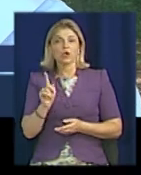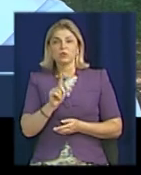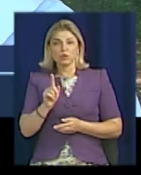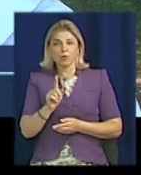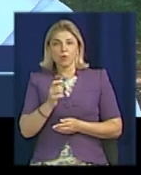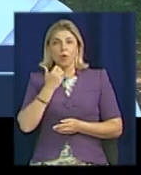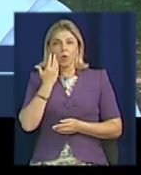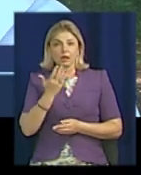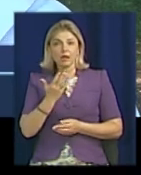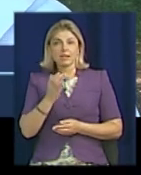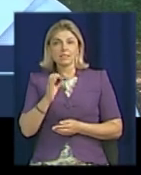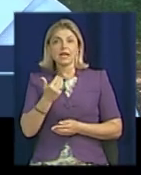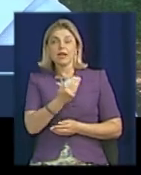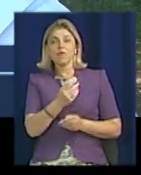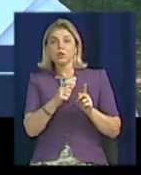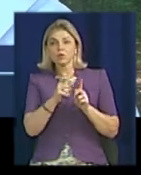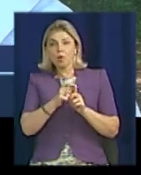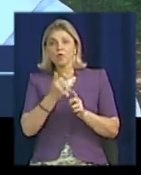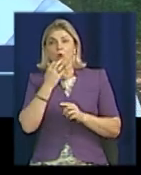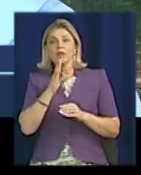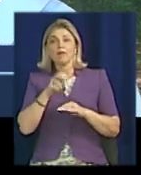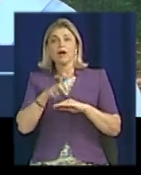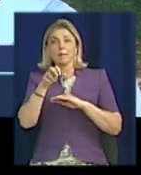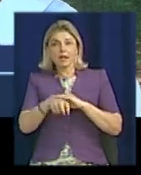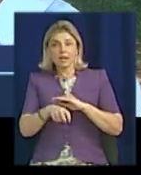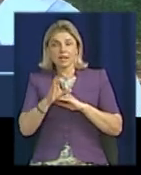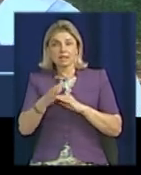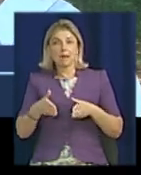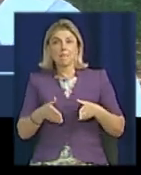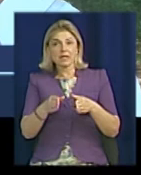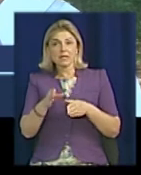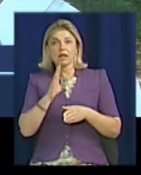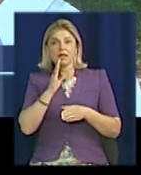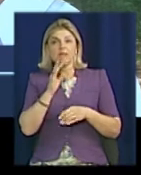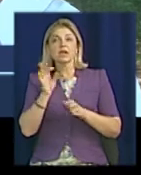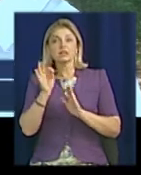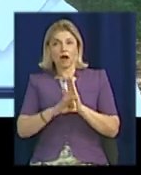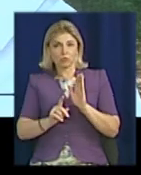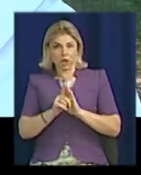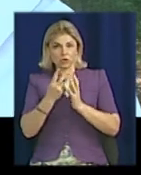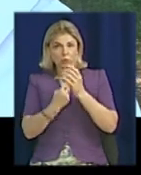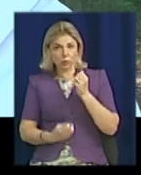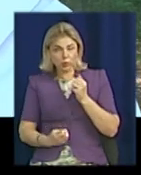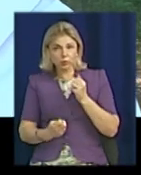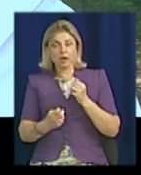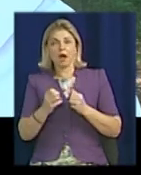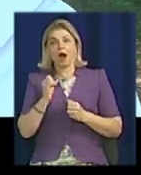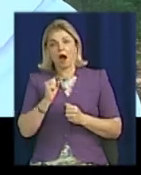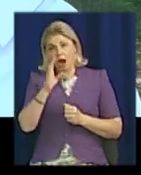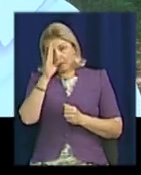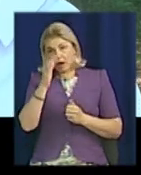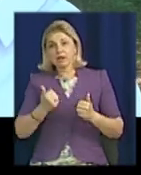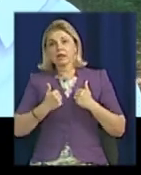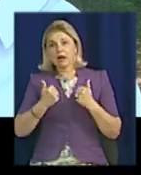коли, з його слів, коли дівчина пірнула з пірсу, то вона одразу почала тонути. Він